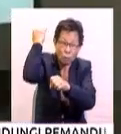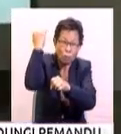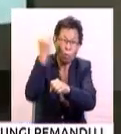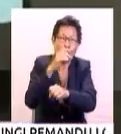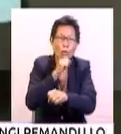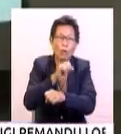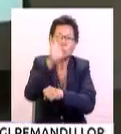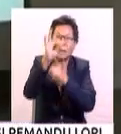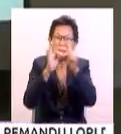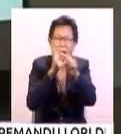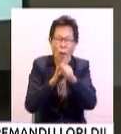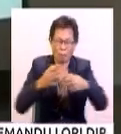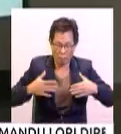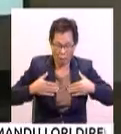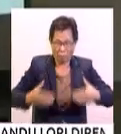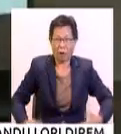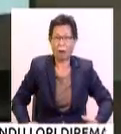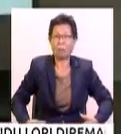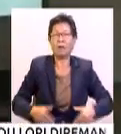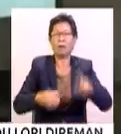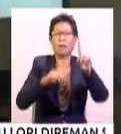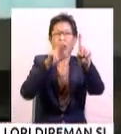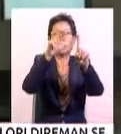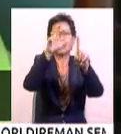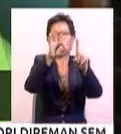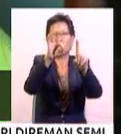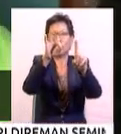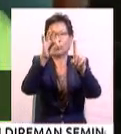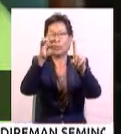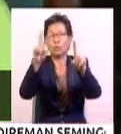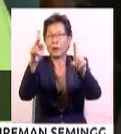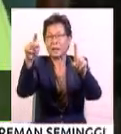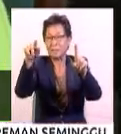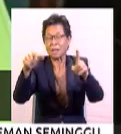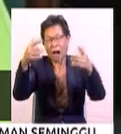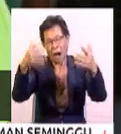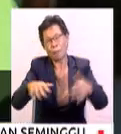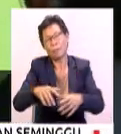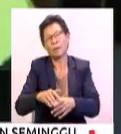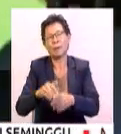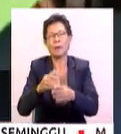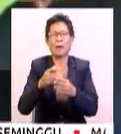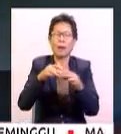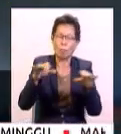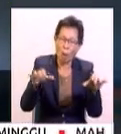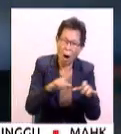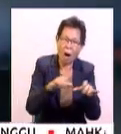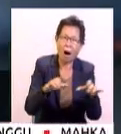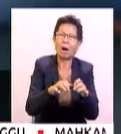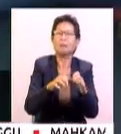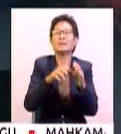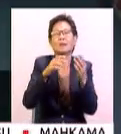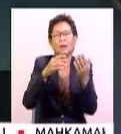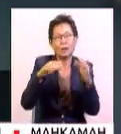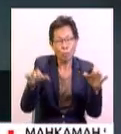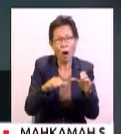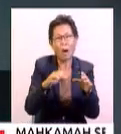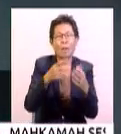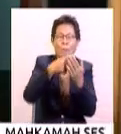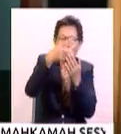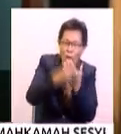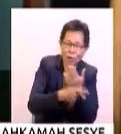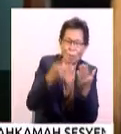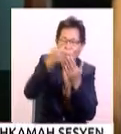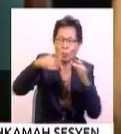10 tahun, berat badannya bercecah 152 kilogram. Namun selepas beberapa inisiatif dilakukan, dia berjaya menurunkan berat